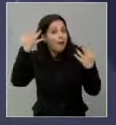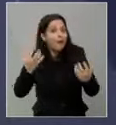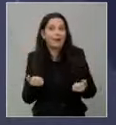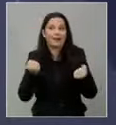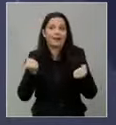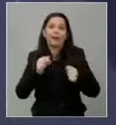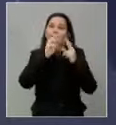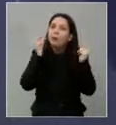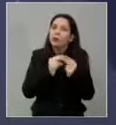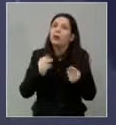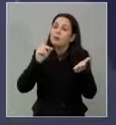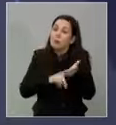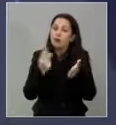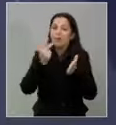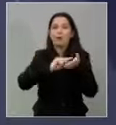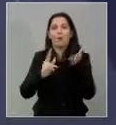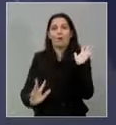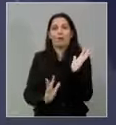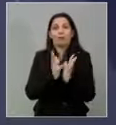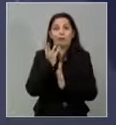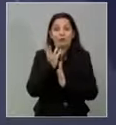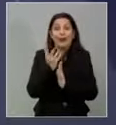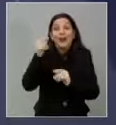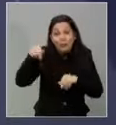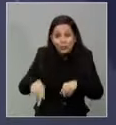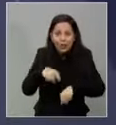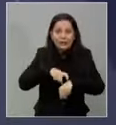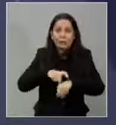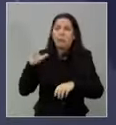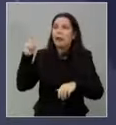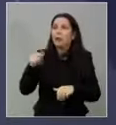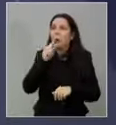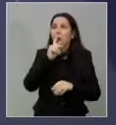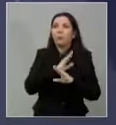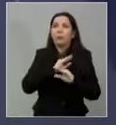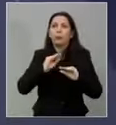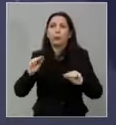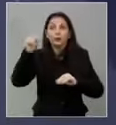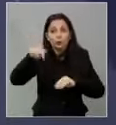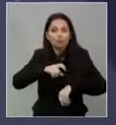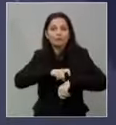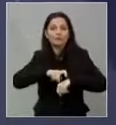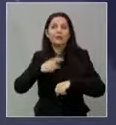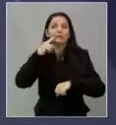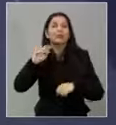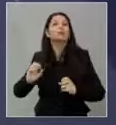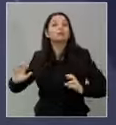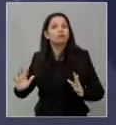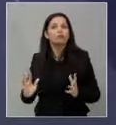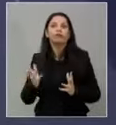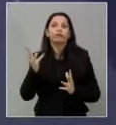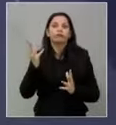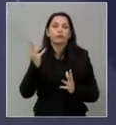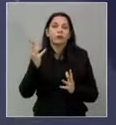τώρα είναι η ώρα να απελευθερώσει αυτή τη δυναμική, υιοθετώντας κατάλληλες πολιτικές και αναδεικνύοντας